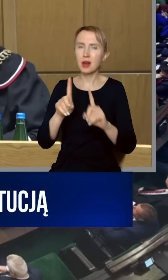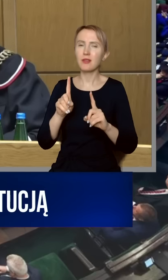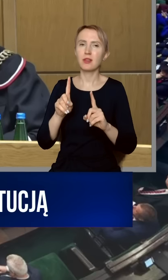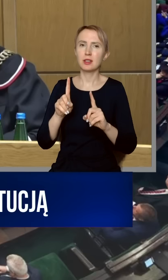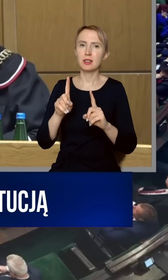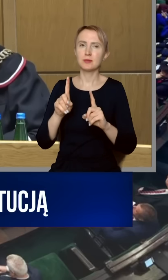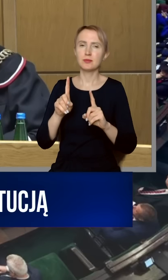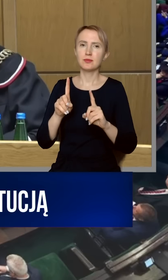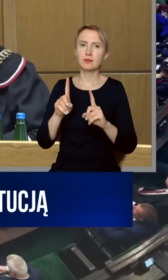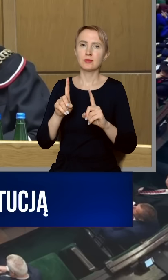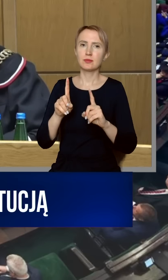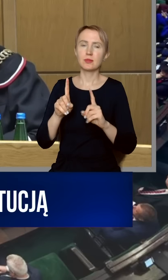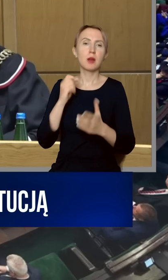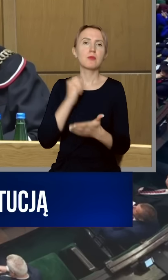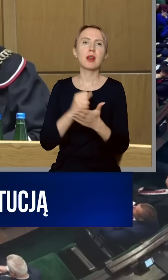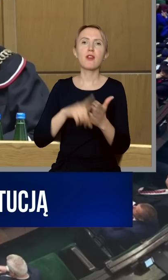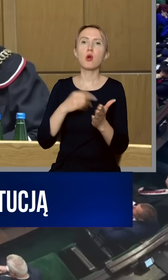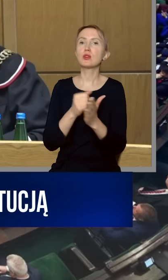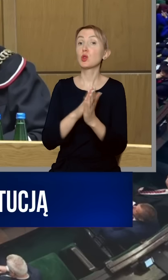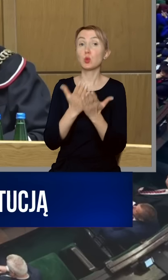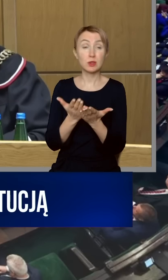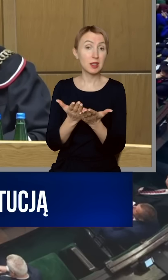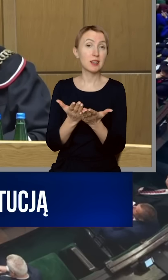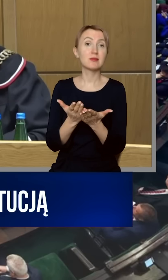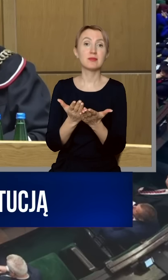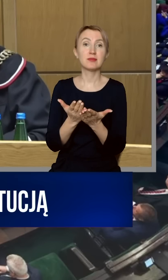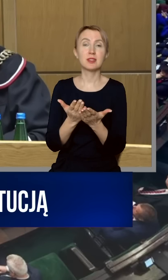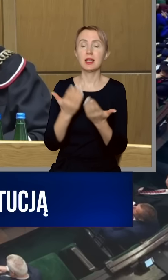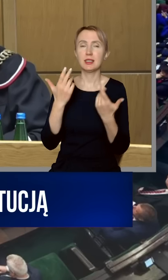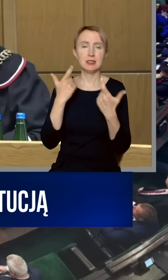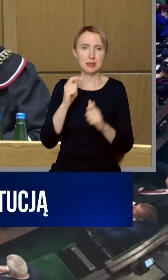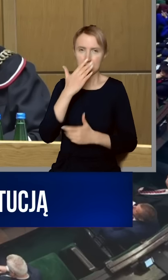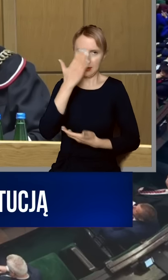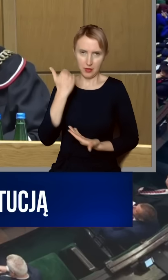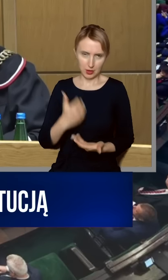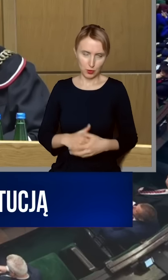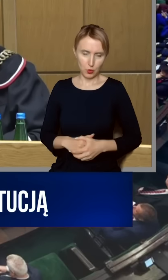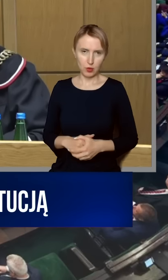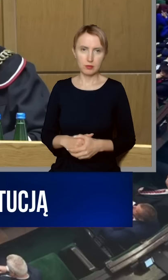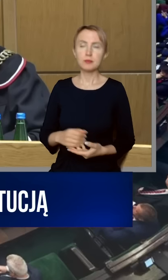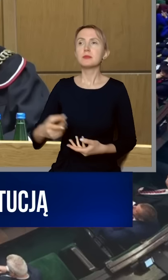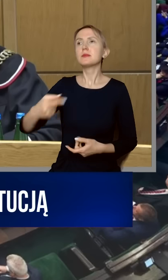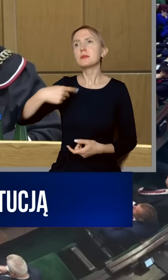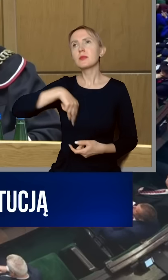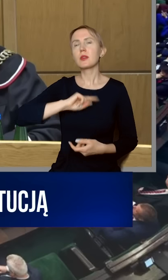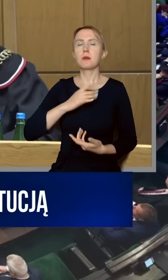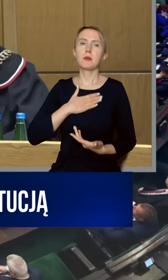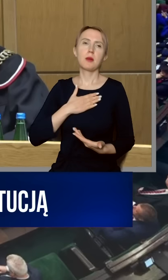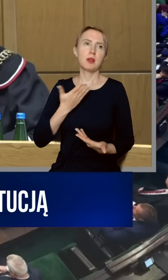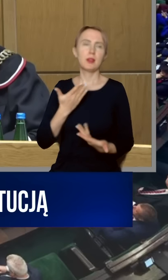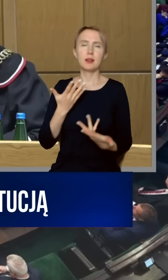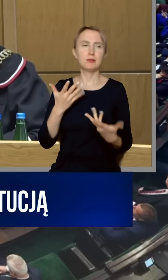o prawie konstytucyjnym mają no, słabe pojęcie. Więc w tym sensie no, my się poruszamy w takiej przestrzeni absurdu,